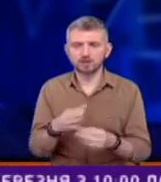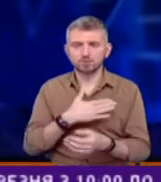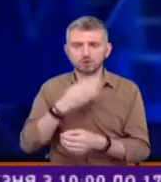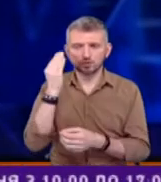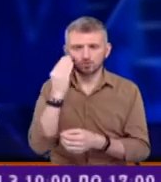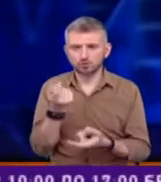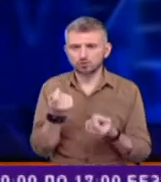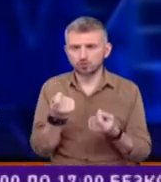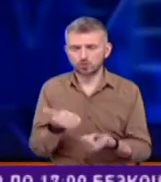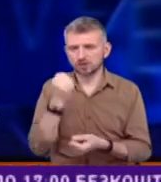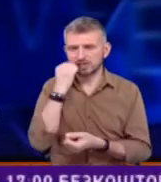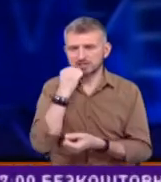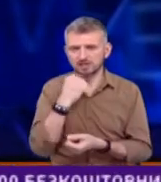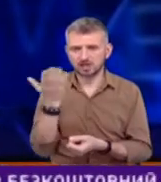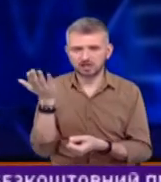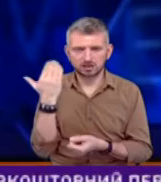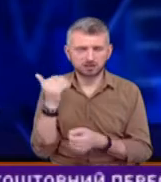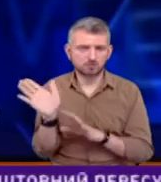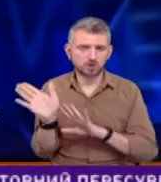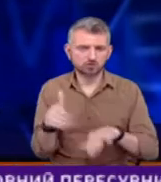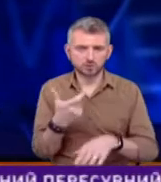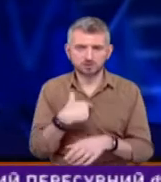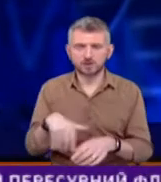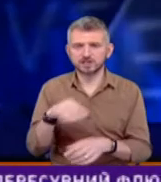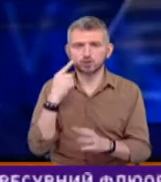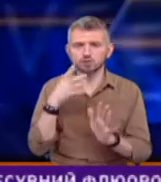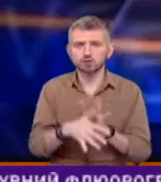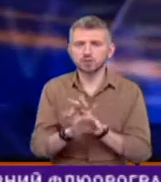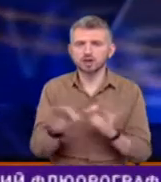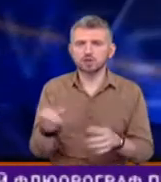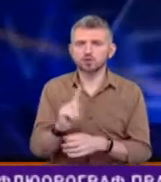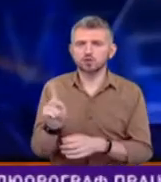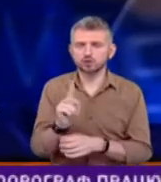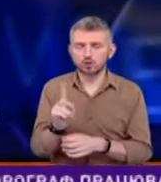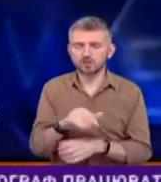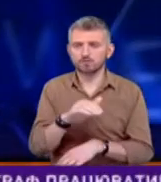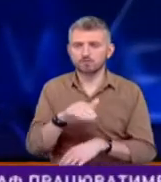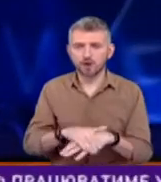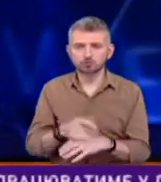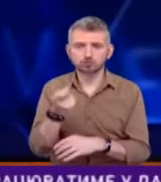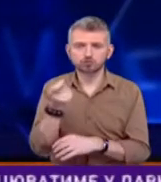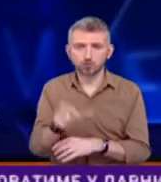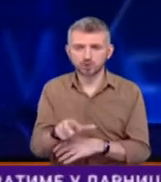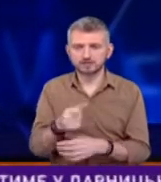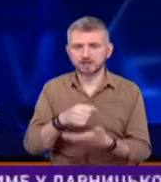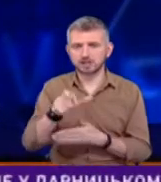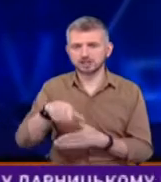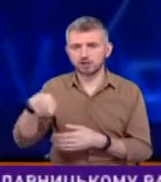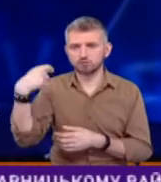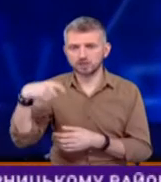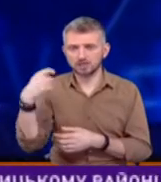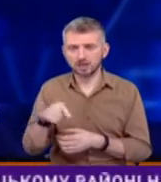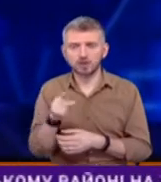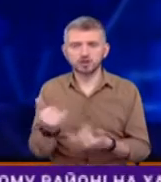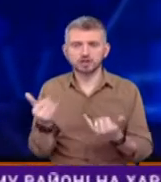трохи вже застаріле, пережило себе, і ми всі розуміємо прекрасно, що де-факто жоден з кандидатів в президента, їх